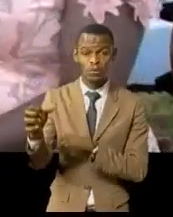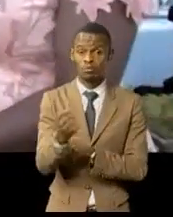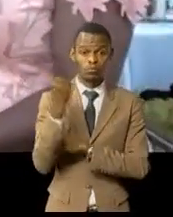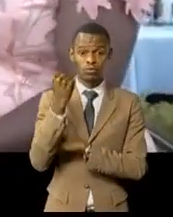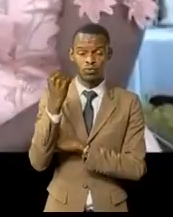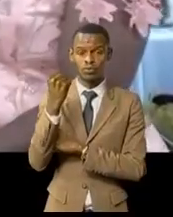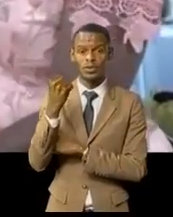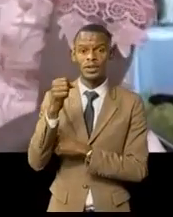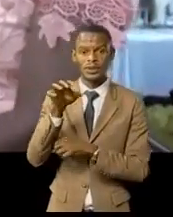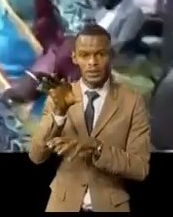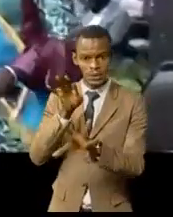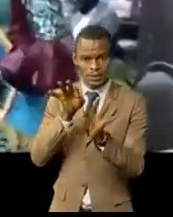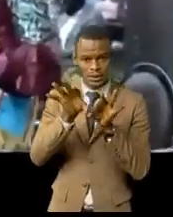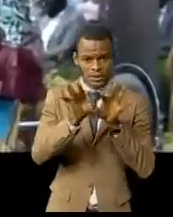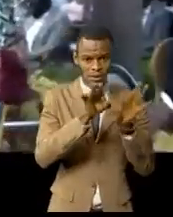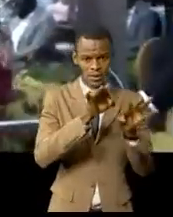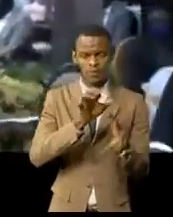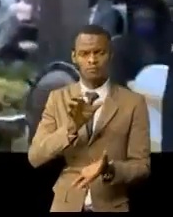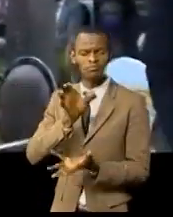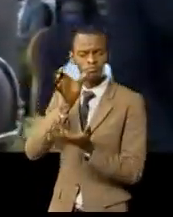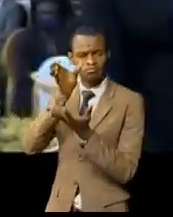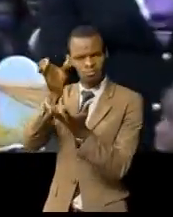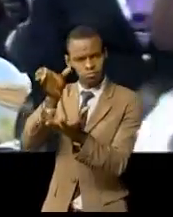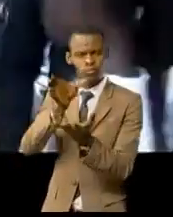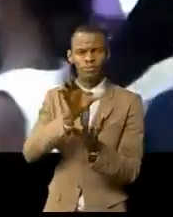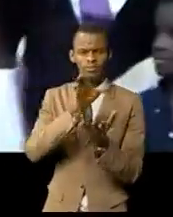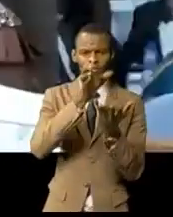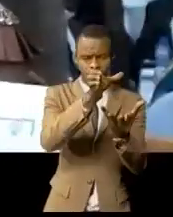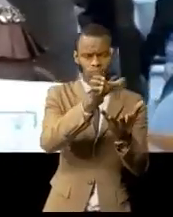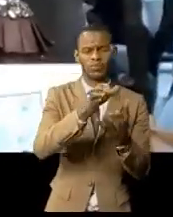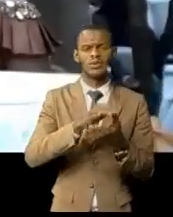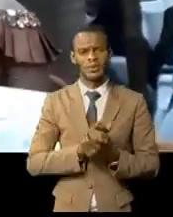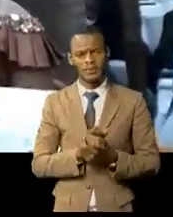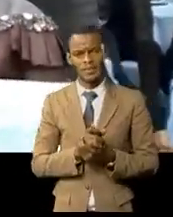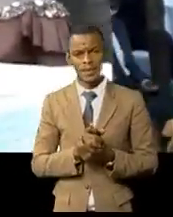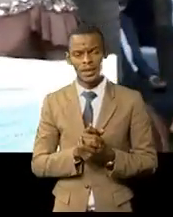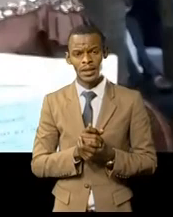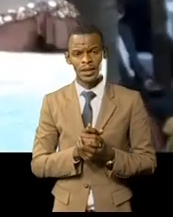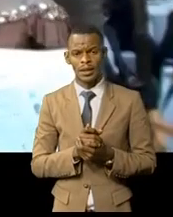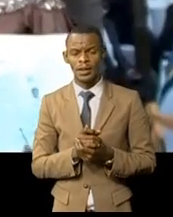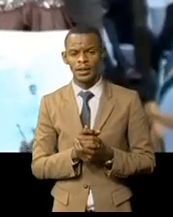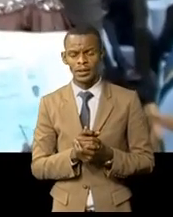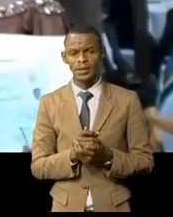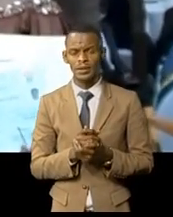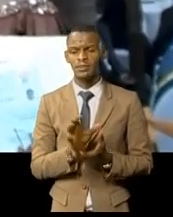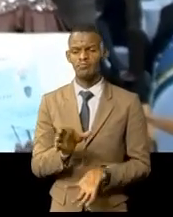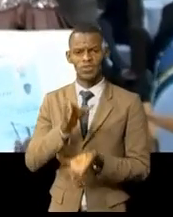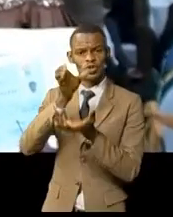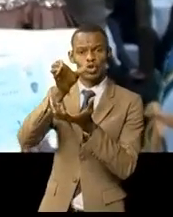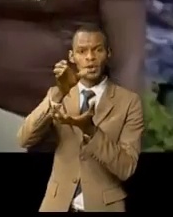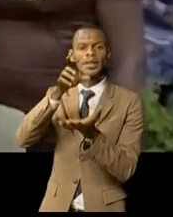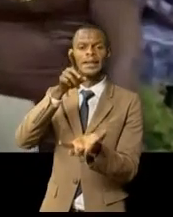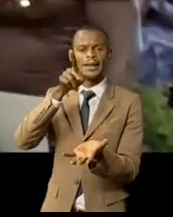de la paix et des artisans de la vérité, des meilleurs gestionnaires dans le secteur étatique et privé, le prix d'excellence pour la